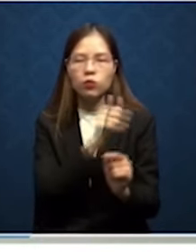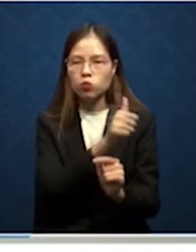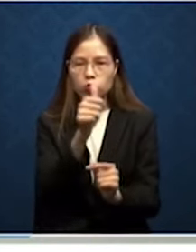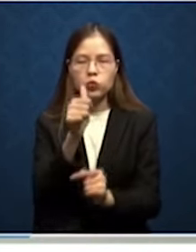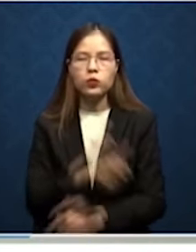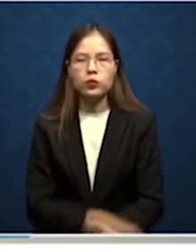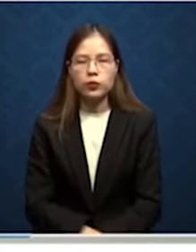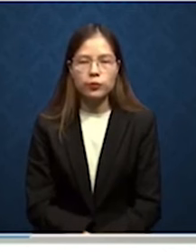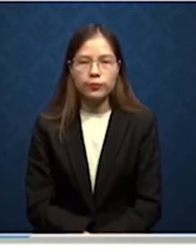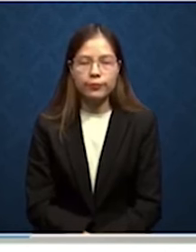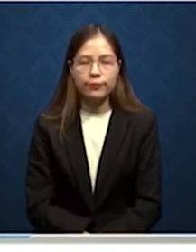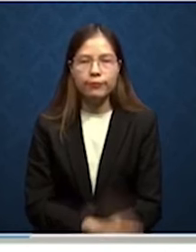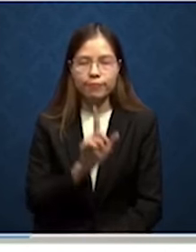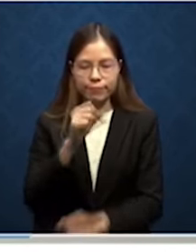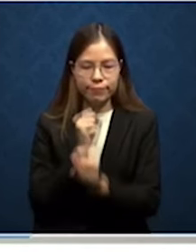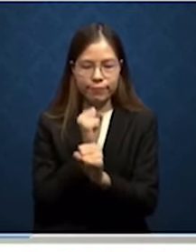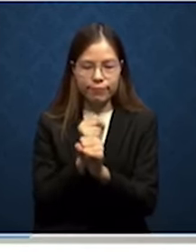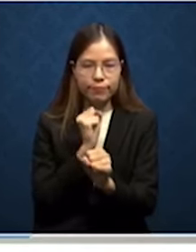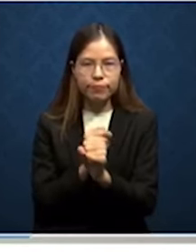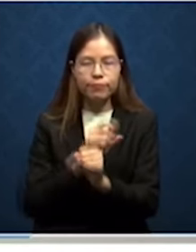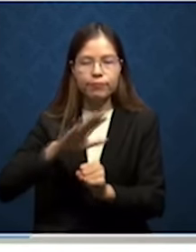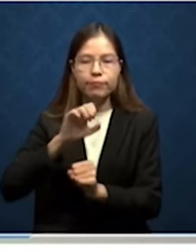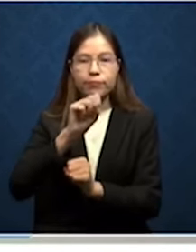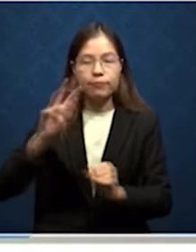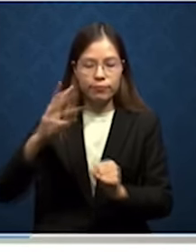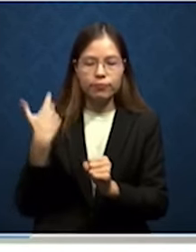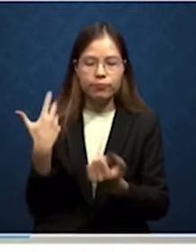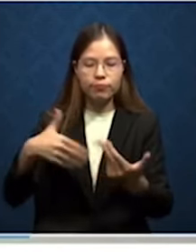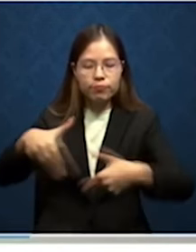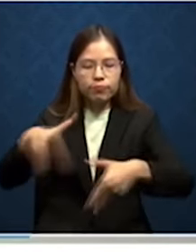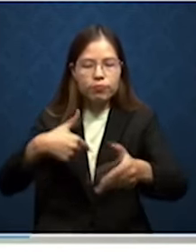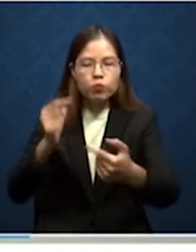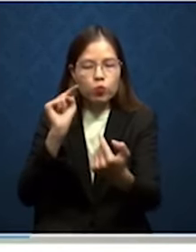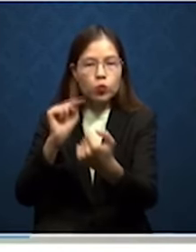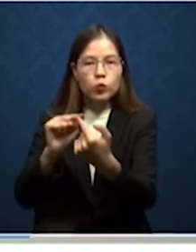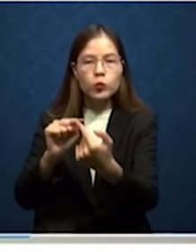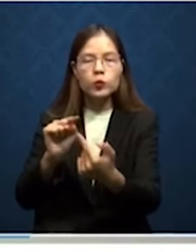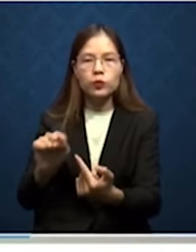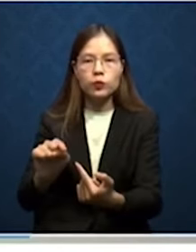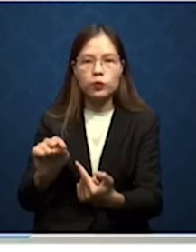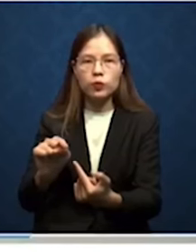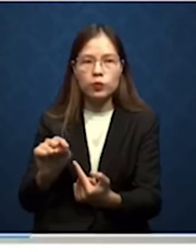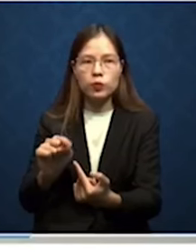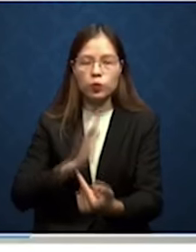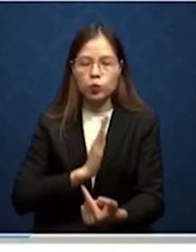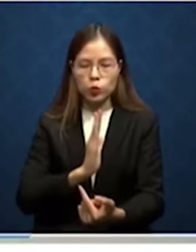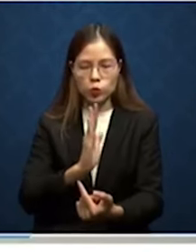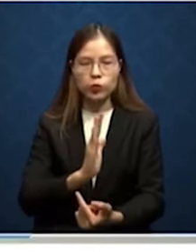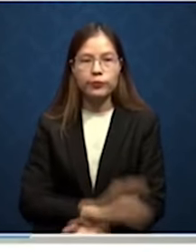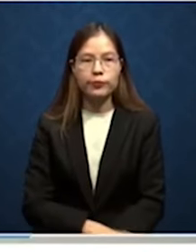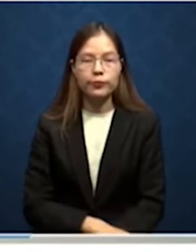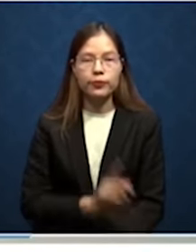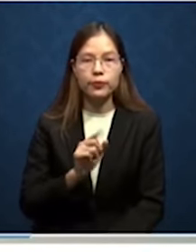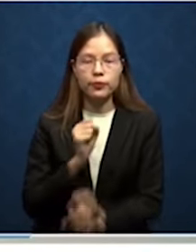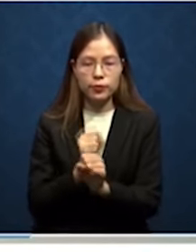ซึ่งการทำงานของวุฒิสภาโดยมีประชาชนเป็นเป้าหมายอย่างตรงไปตรงมาจะนำ